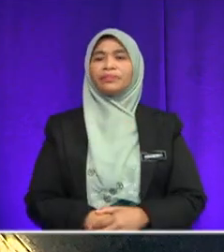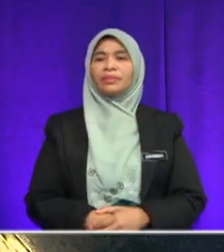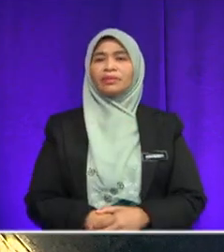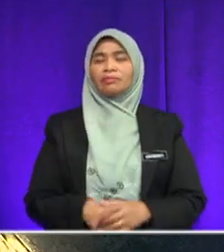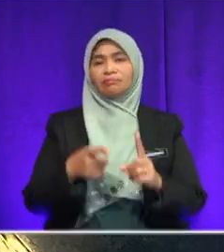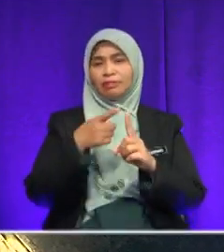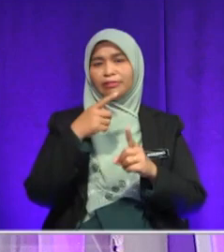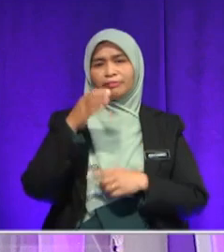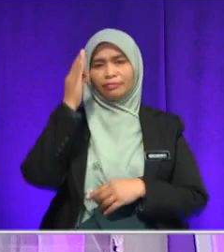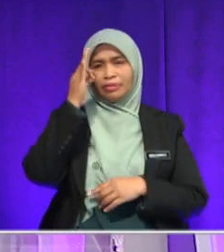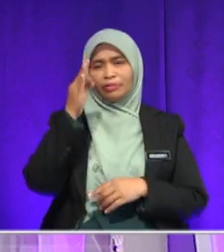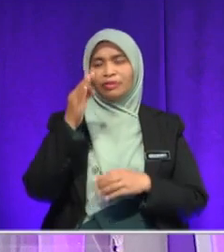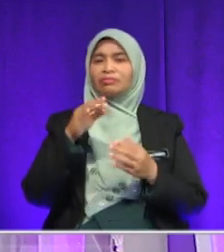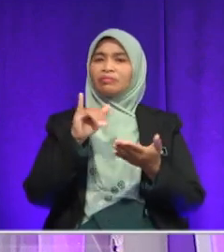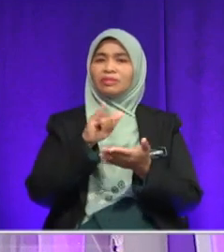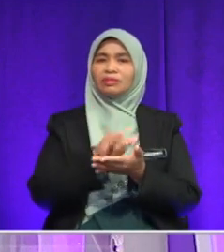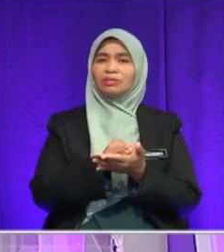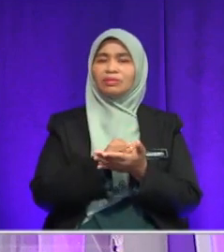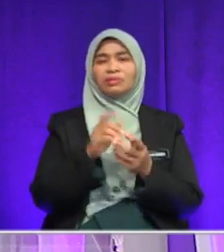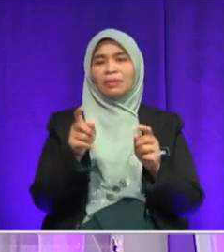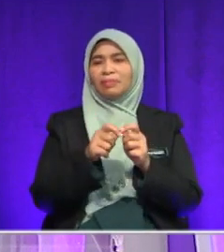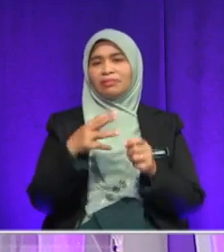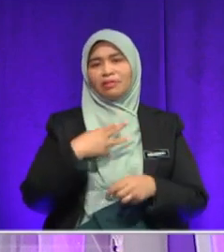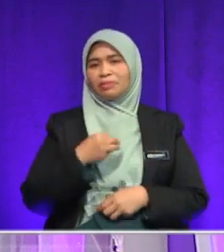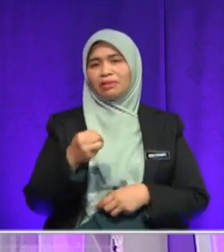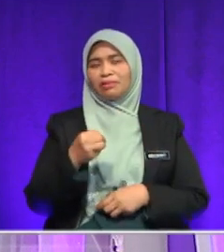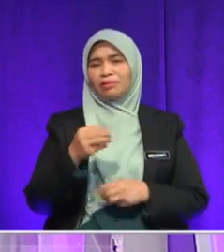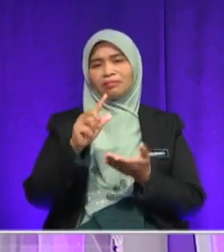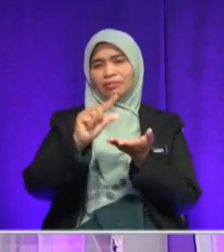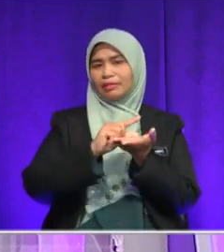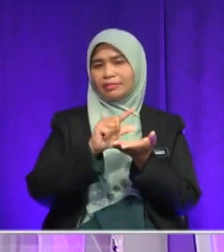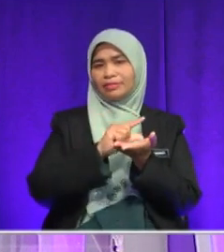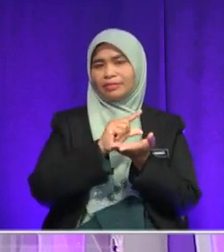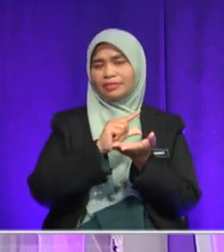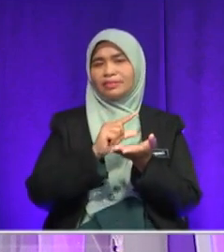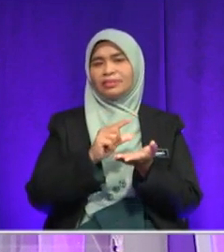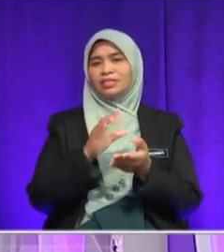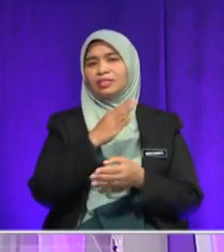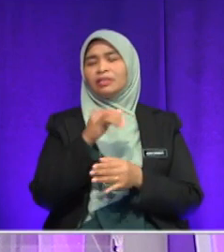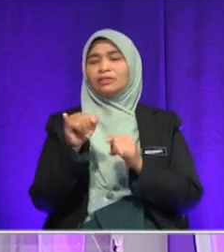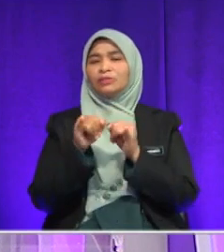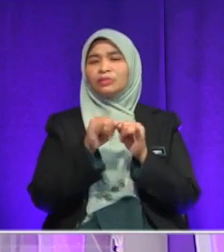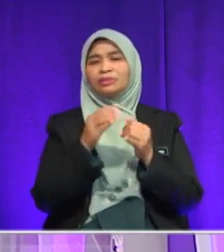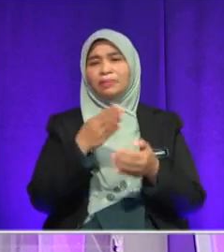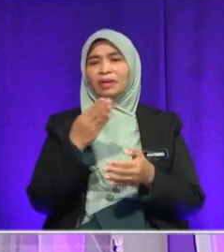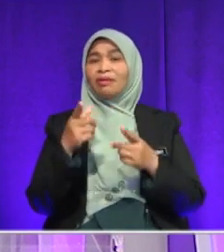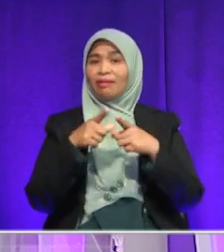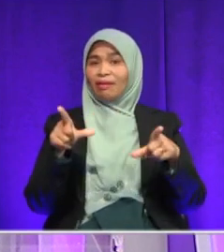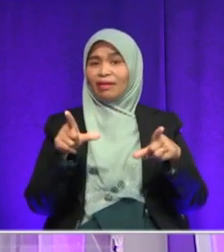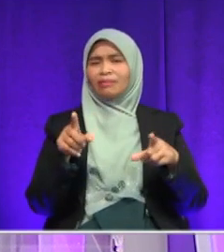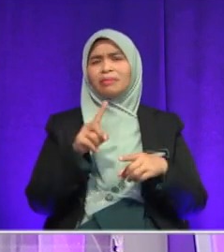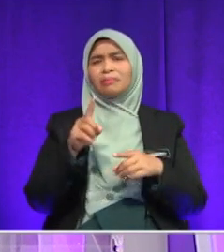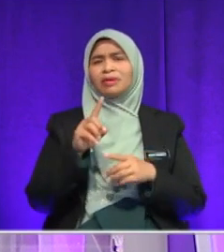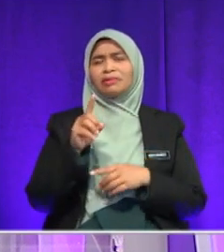daripada faktor-faktor yang berbeza ini seperti cita rasa, pendapatan ya cikgu, dan juga barang lain, agaknya yang mana yang